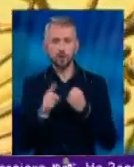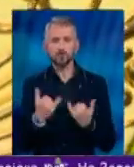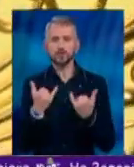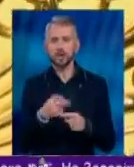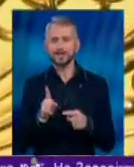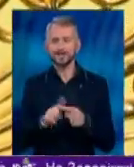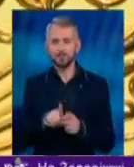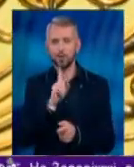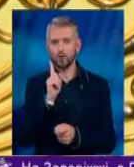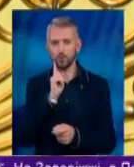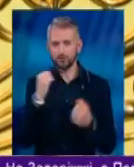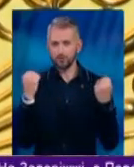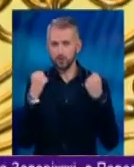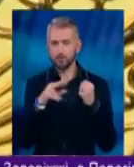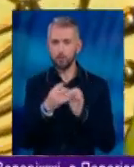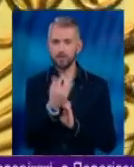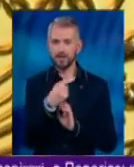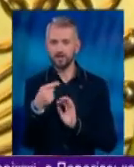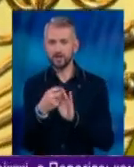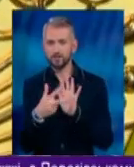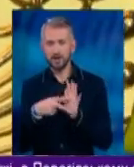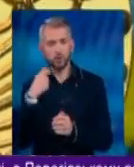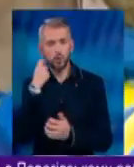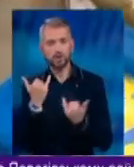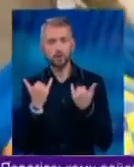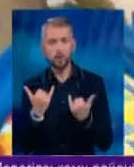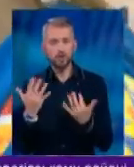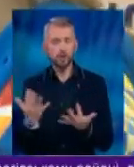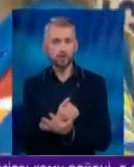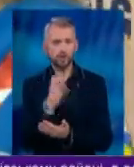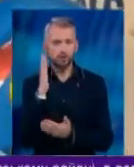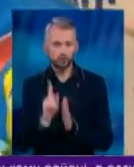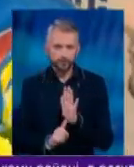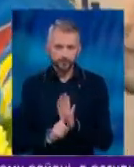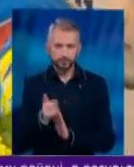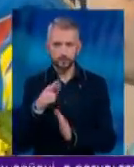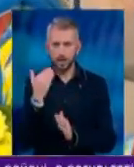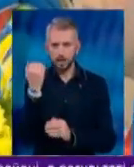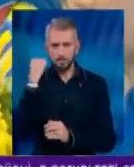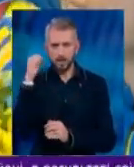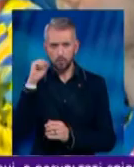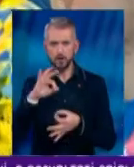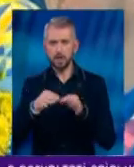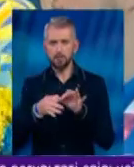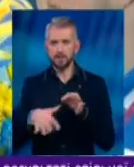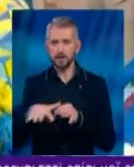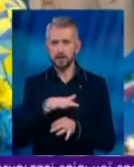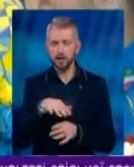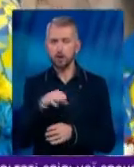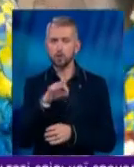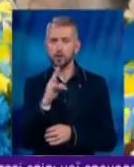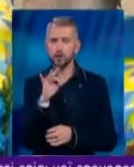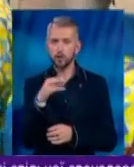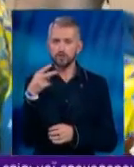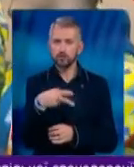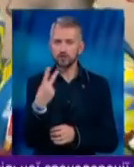цим юним олімпійцям по 15-18 років. Сьогоднішні успіхи стануть трампліном для їхніх перемог на олімпійських аренах Токіо-2020,